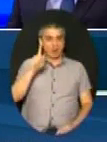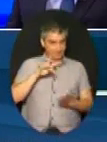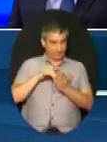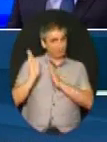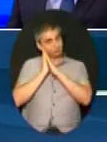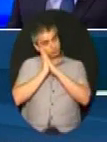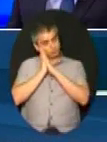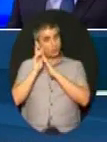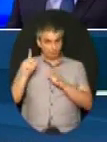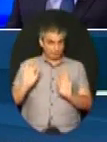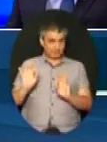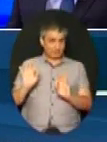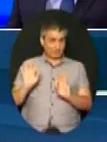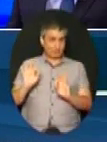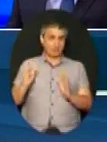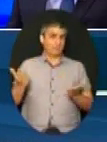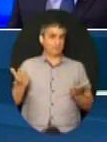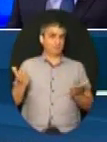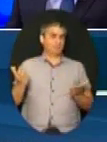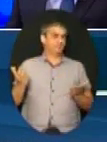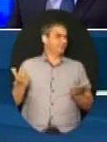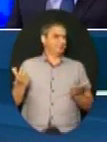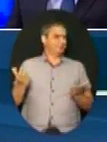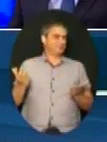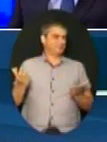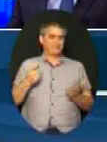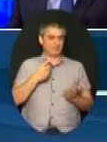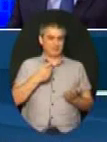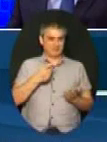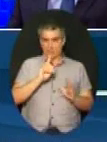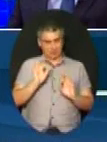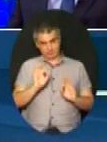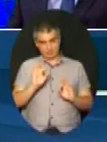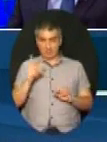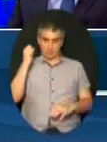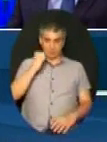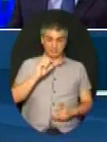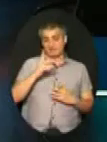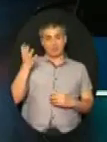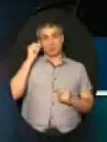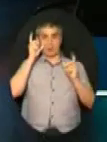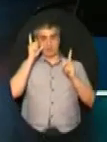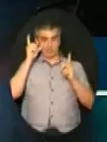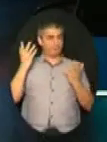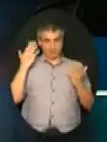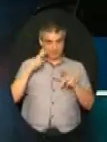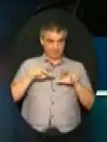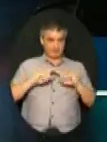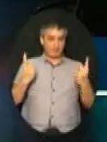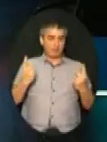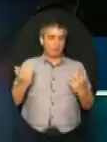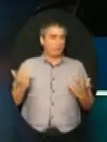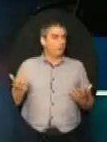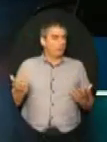שכשהם ישנו בשנתם זה בסדר, אז... זה לא בסדר. זה לא בסדר, אז הם רוצחים, ואם הם היו ערים, אז המצב היה